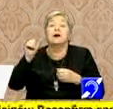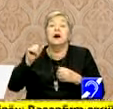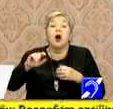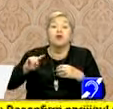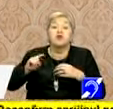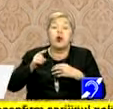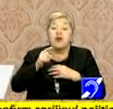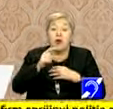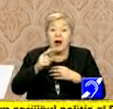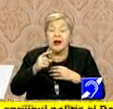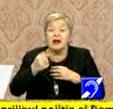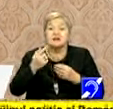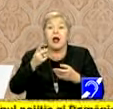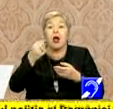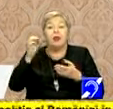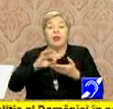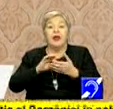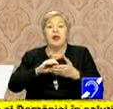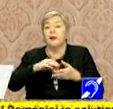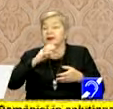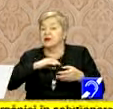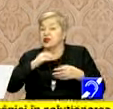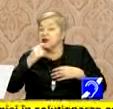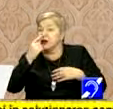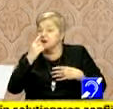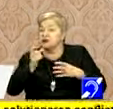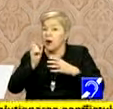lansează Putin către Uniunea Europeană este